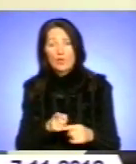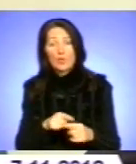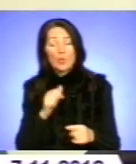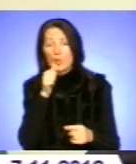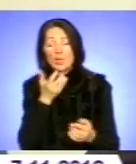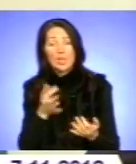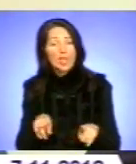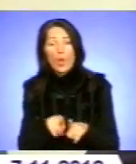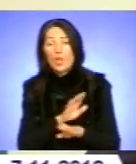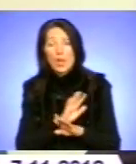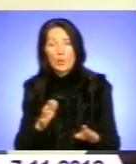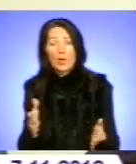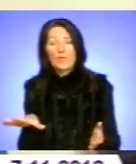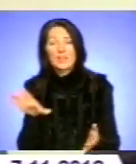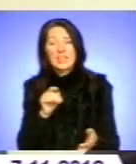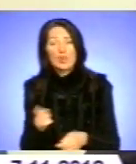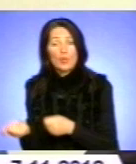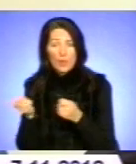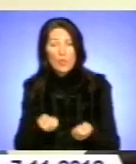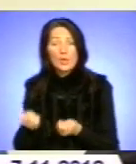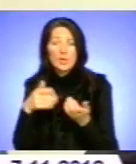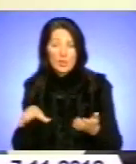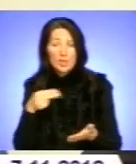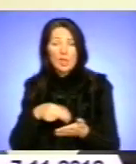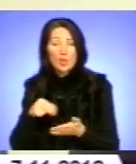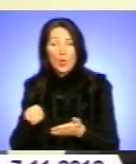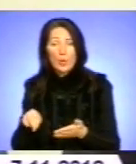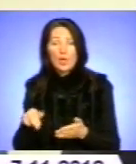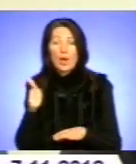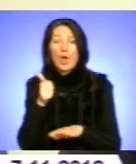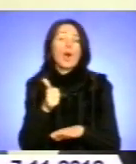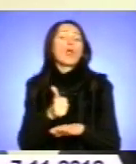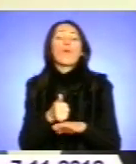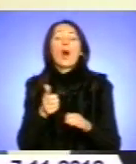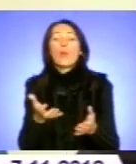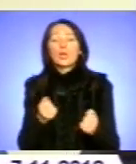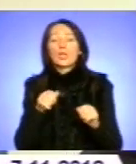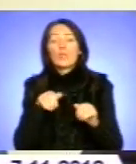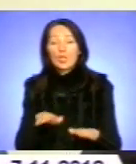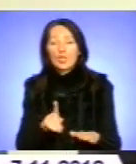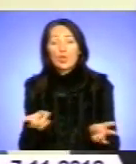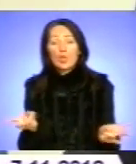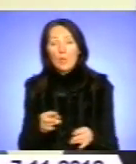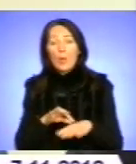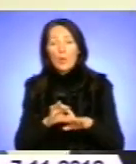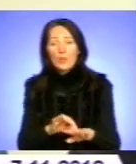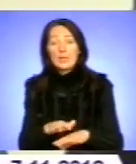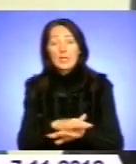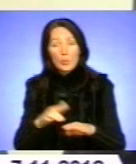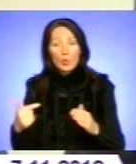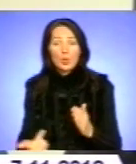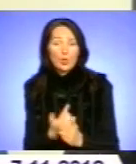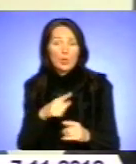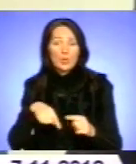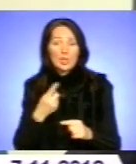що вивозили, майже все розкупили. Голова адміністрації Валентина Тошкупняв прийняв рішення, що треба провести ярмарку знову ж таки через 2